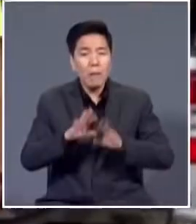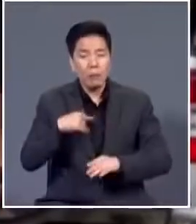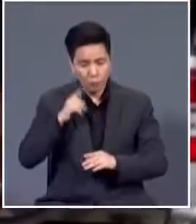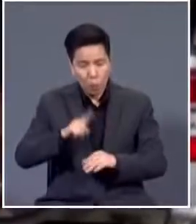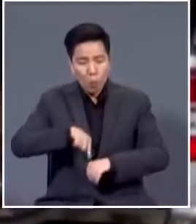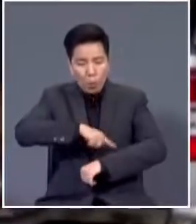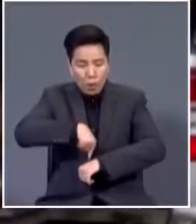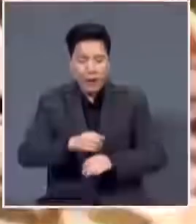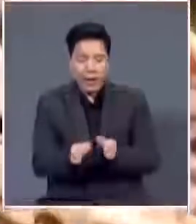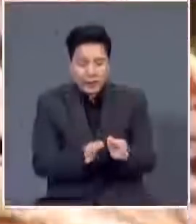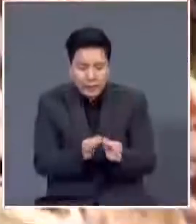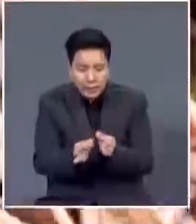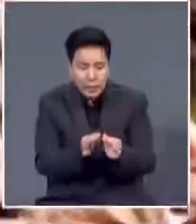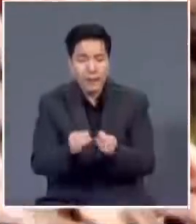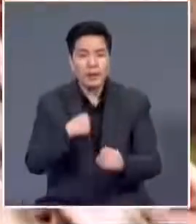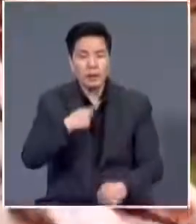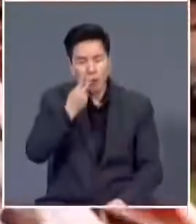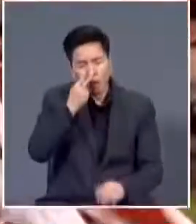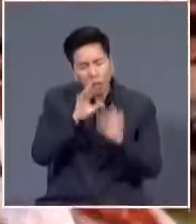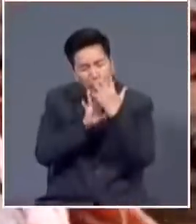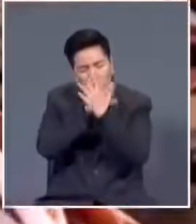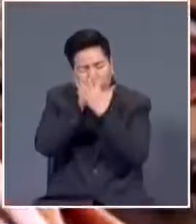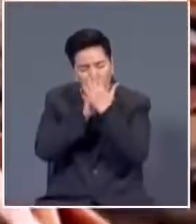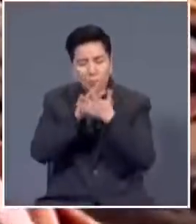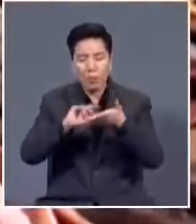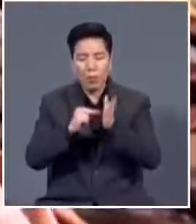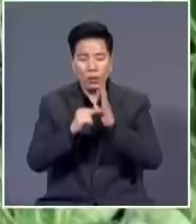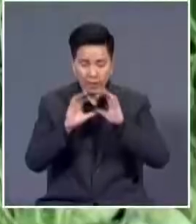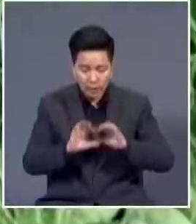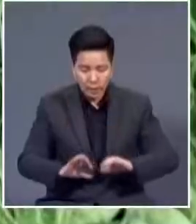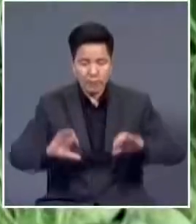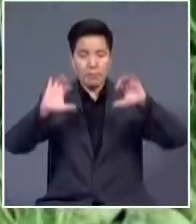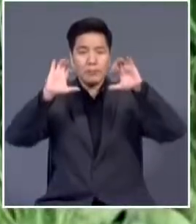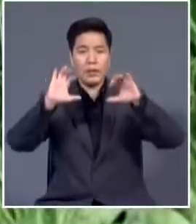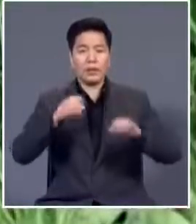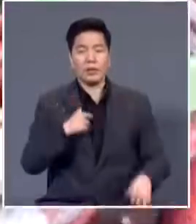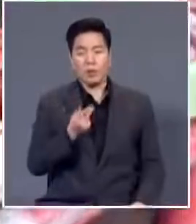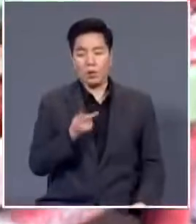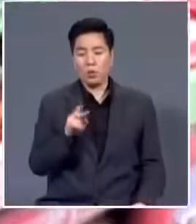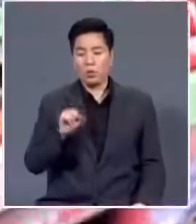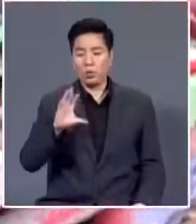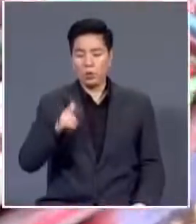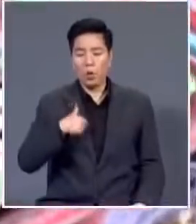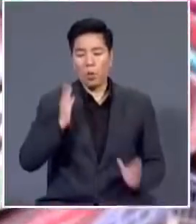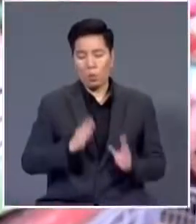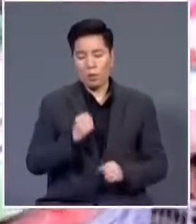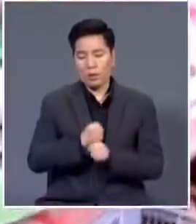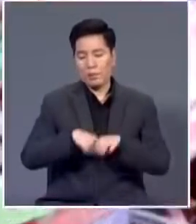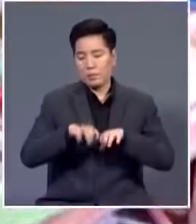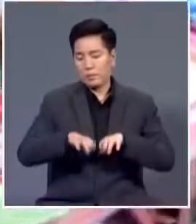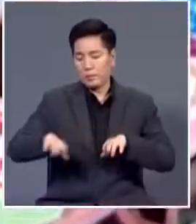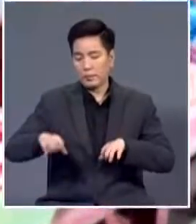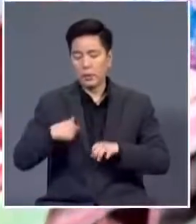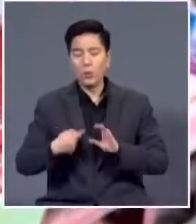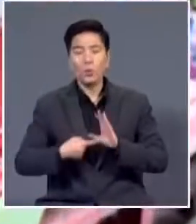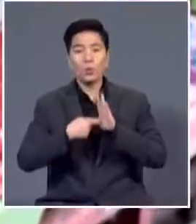ลานะครับก็ยังมองไม่ค่อยออกกันก็เป็นหน้าที่ของรัฐบาลคสช.และทุกหน่วยงานนะครับในการที่จะสาธิ